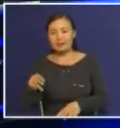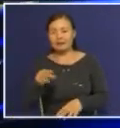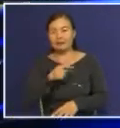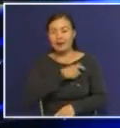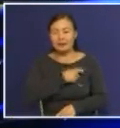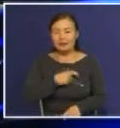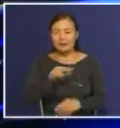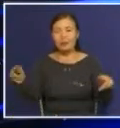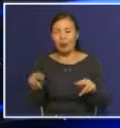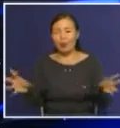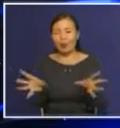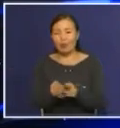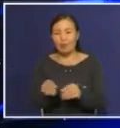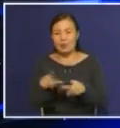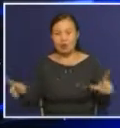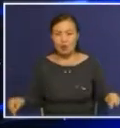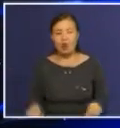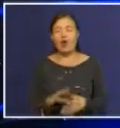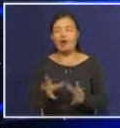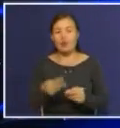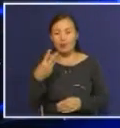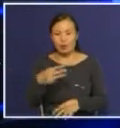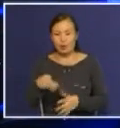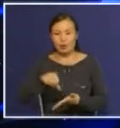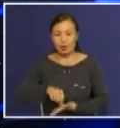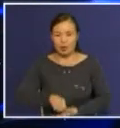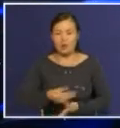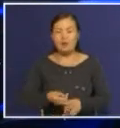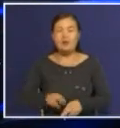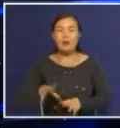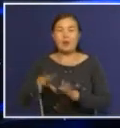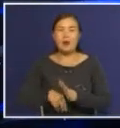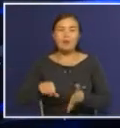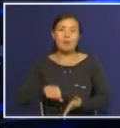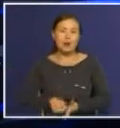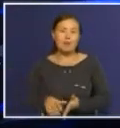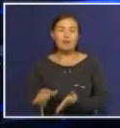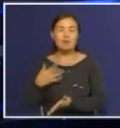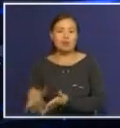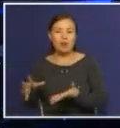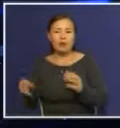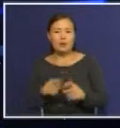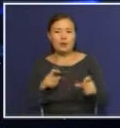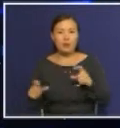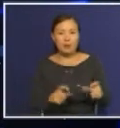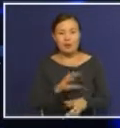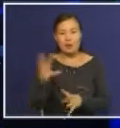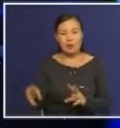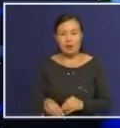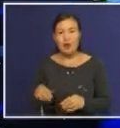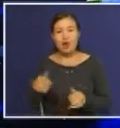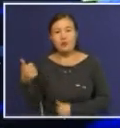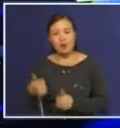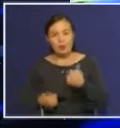игр будут педагоги октауских школ. Всего 30 участников. Им то и предстоит просчитывать многоходовые комбинации и блокировать атаки